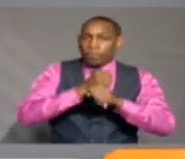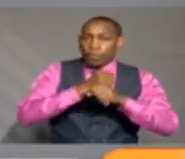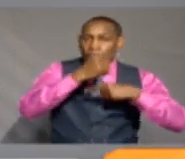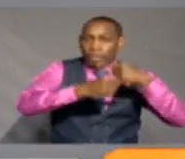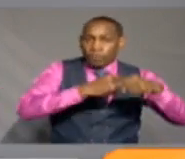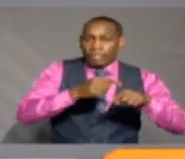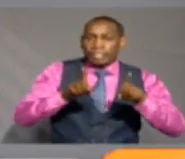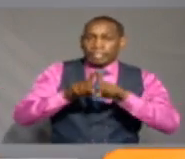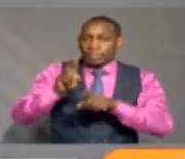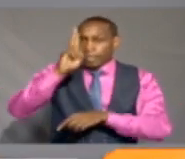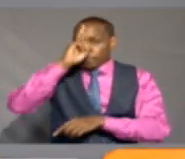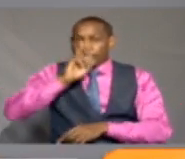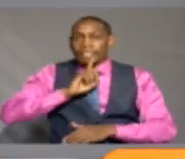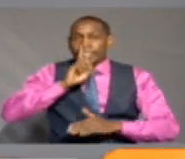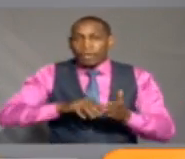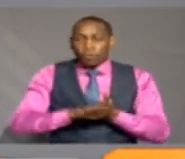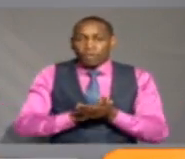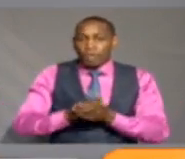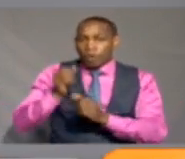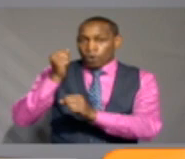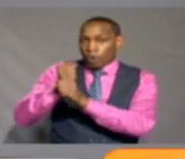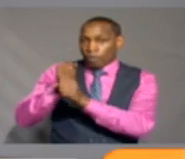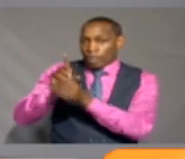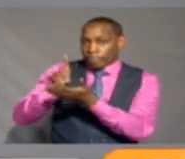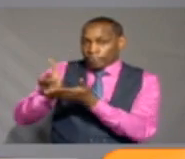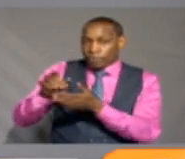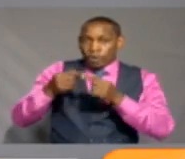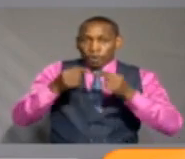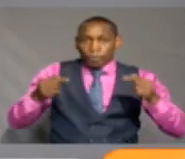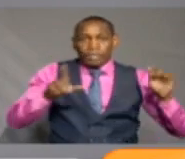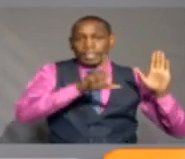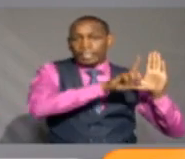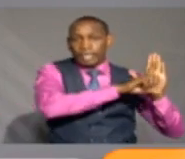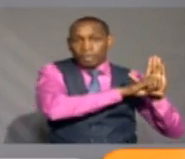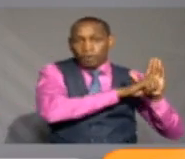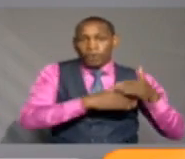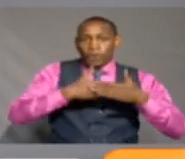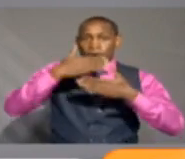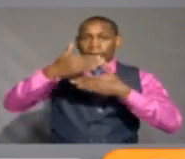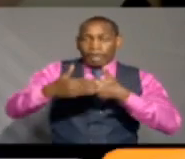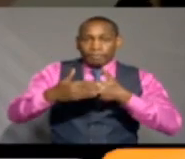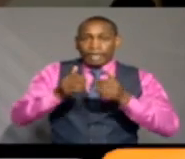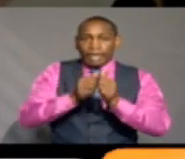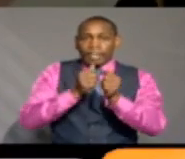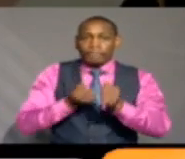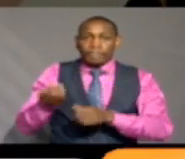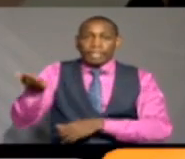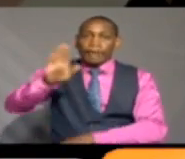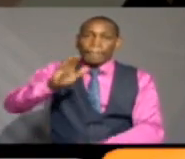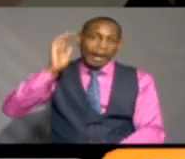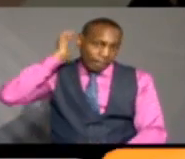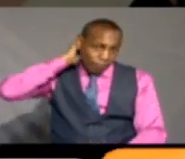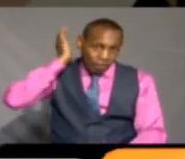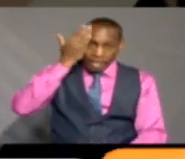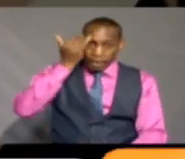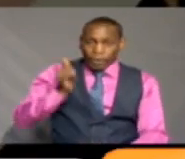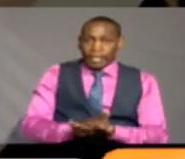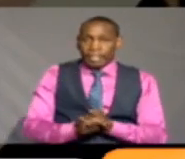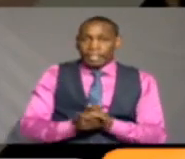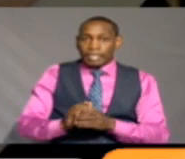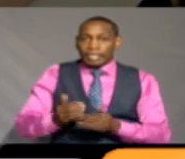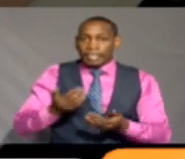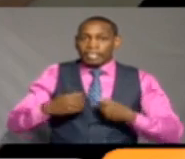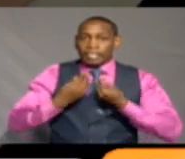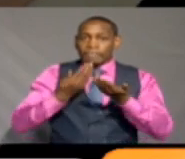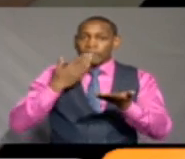pia anatueleza kuwa alisimamishwa kazi yake kinyume na sheria baada ya kukataa kurudi Murang'a, kwani hakuwa amepewa